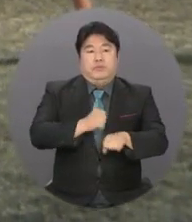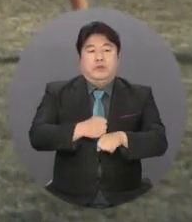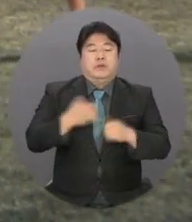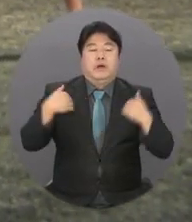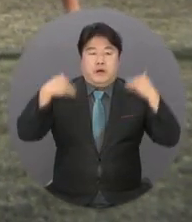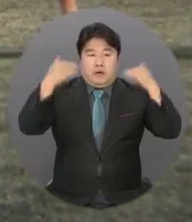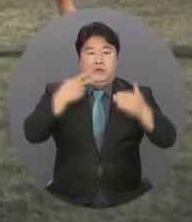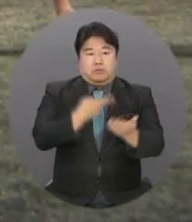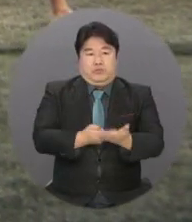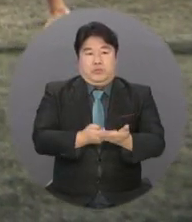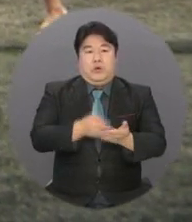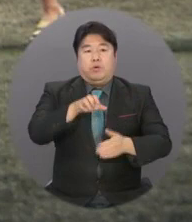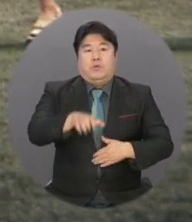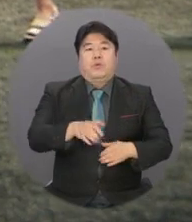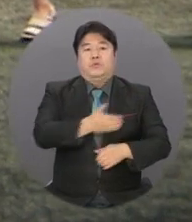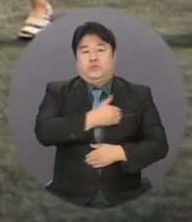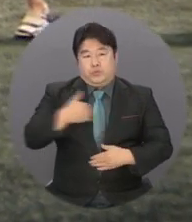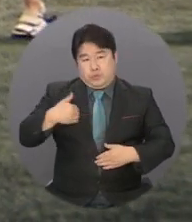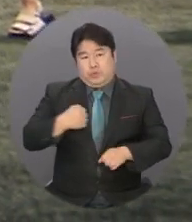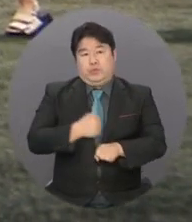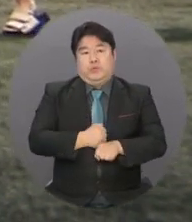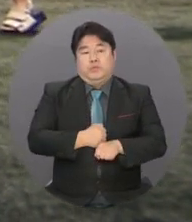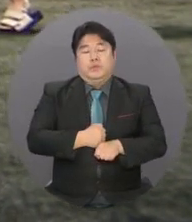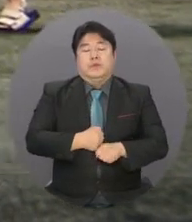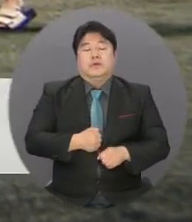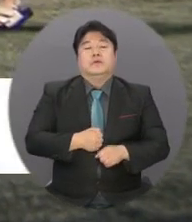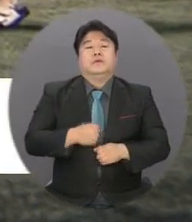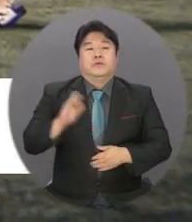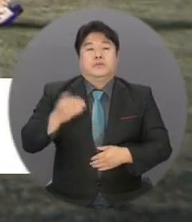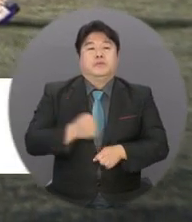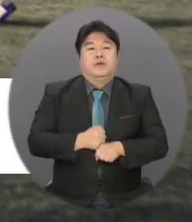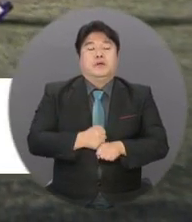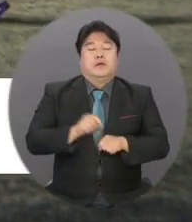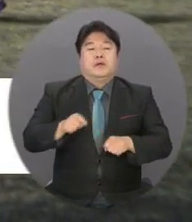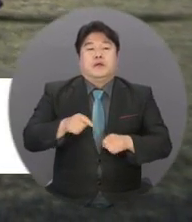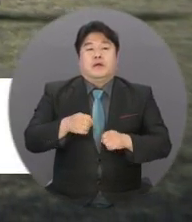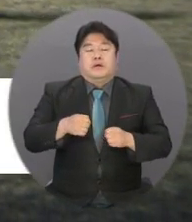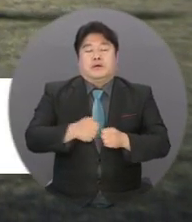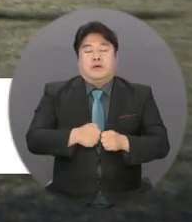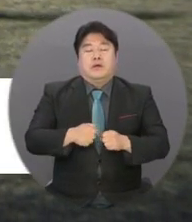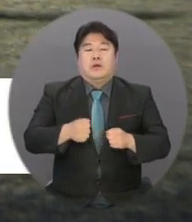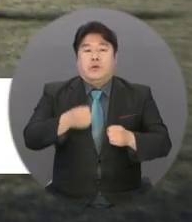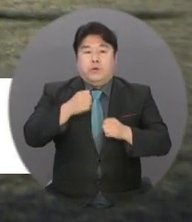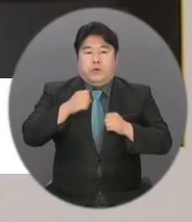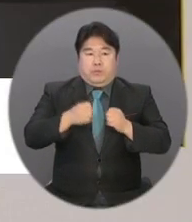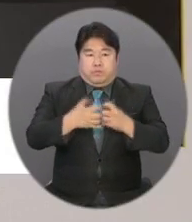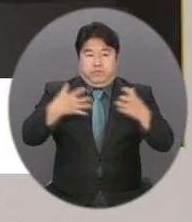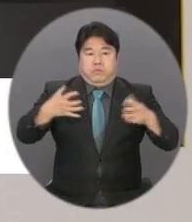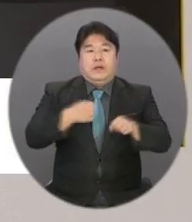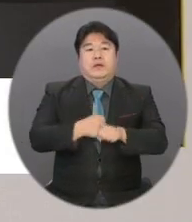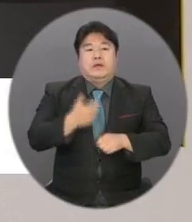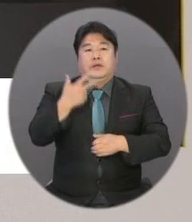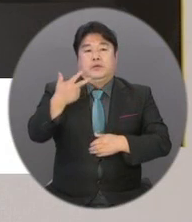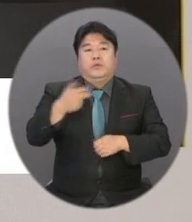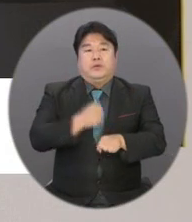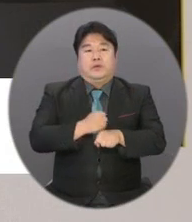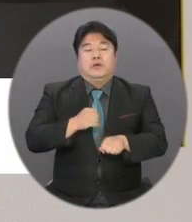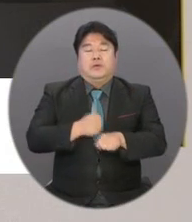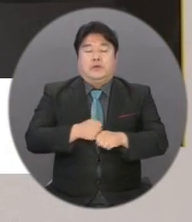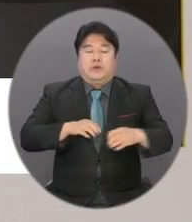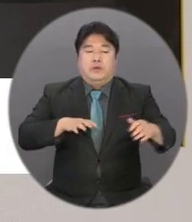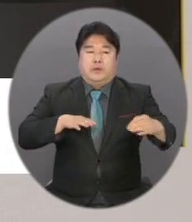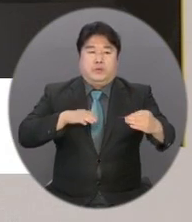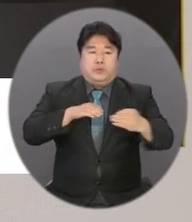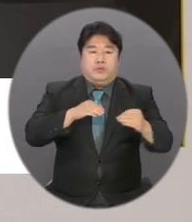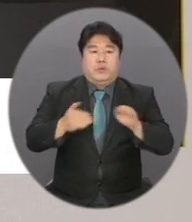만큼의 공간이 확보되어 차 박도 가능해집니다 여기에 에어백을 7개나 탑재했고 전방 충돌 방지 장치와